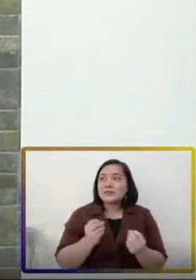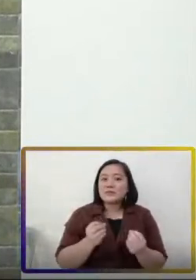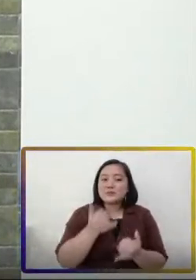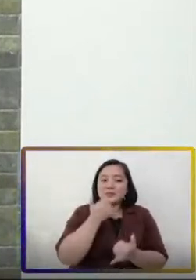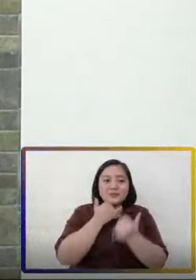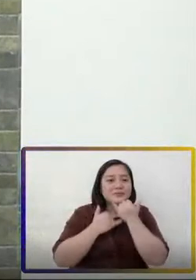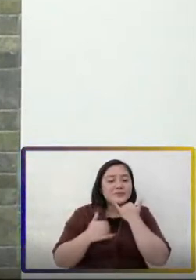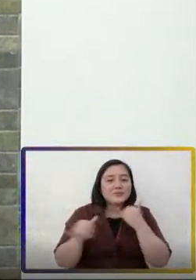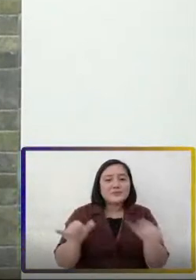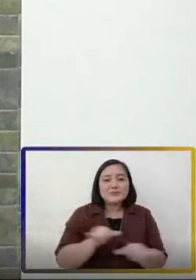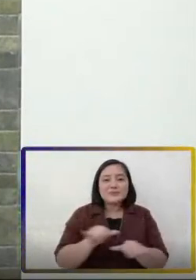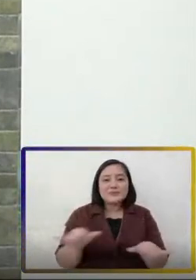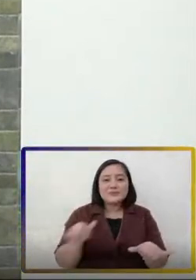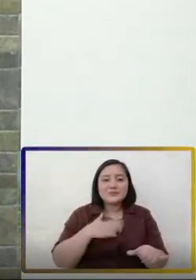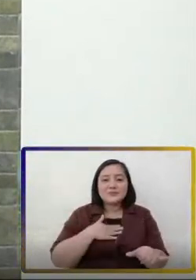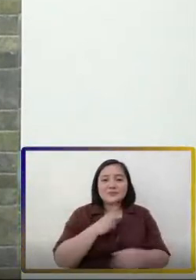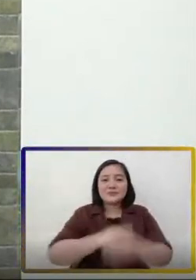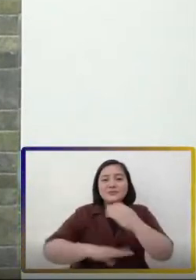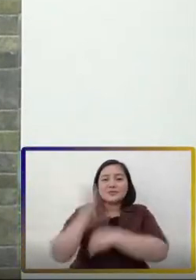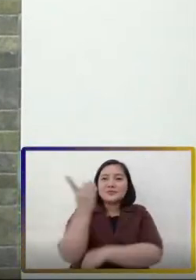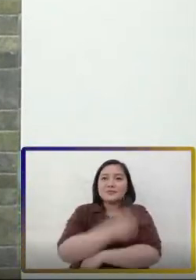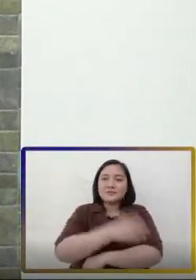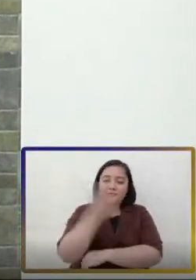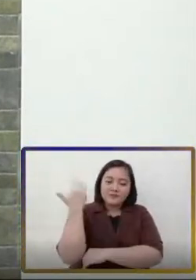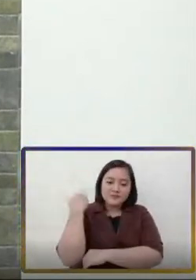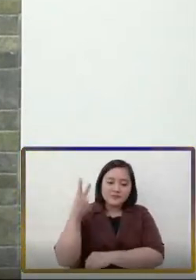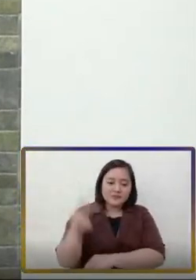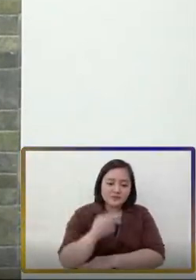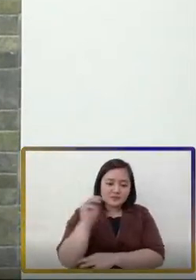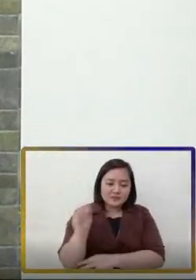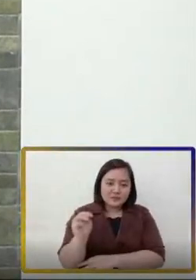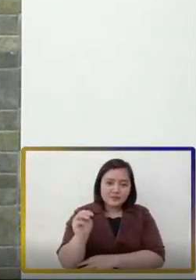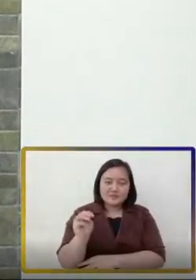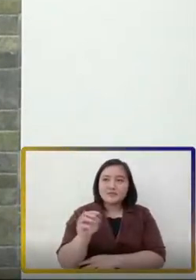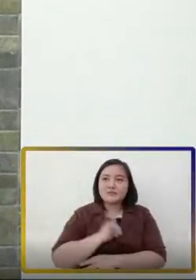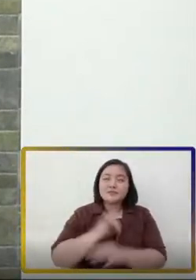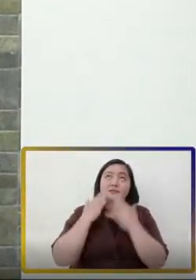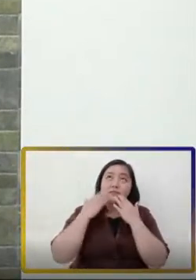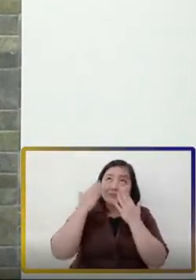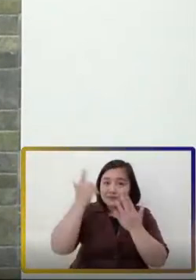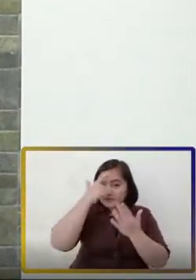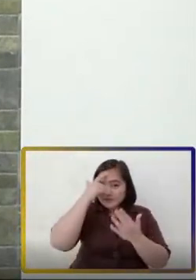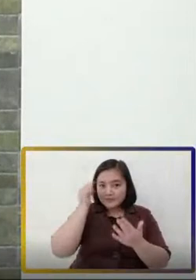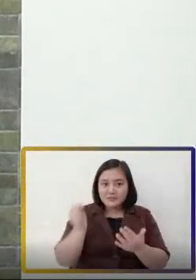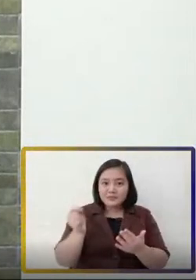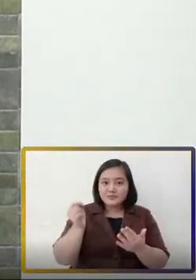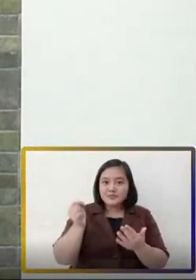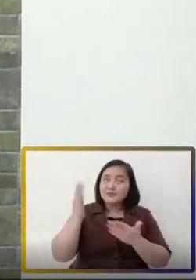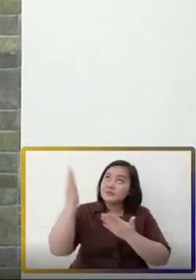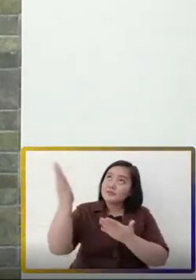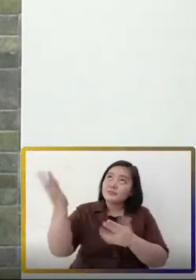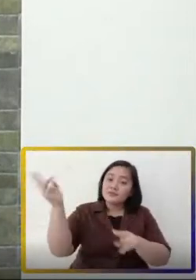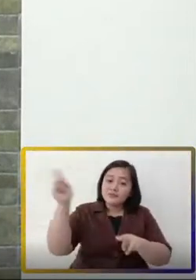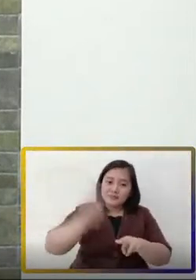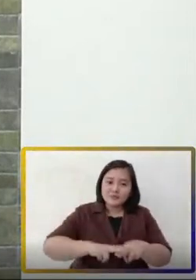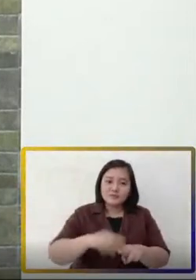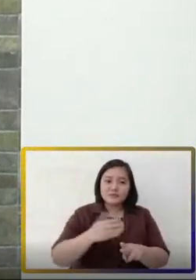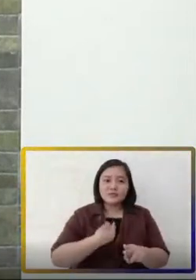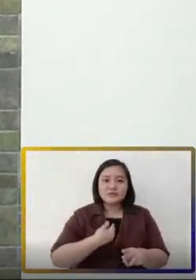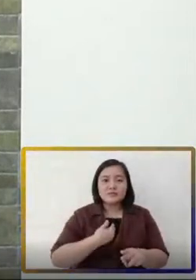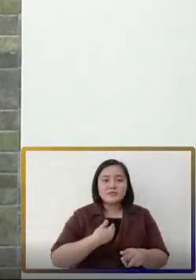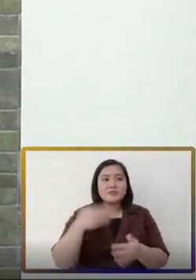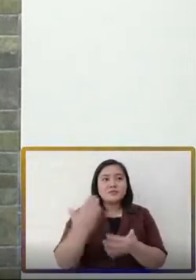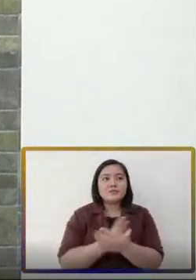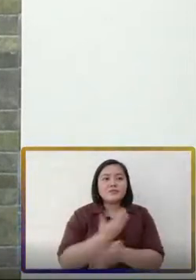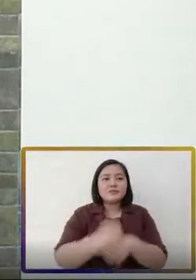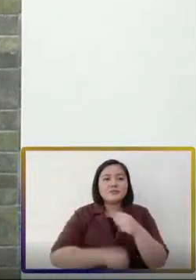sa aking birthday nung Monday po. Amen. Papasalamat po ako sa Panginoon dahil dinagdagan niya po ako ng panibagong taon